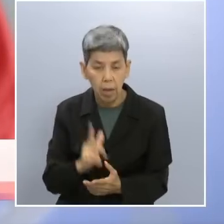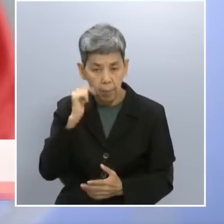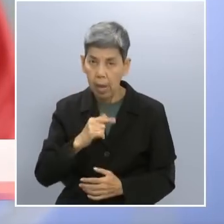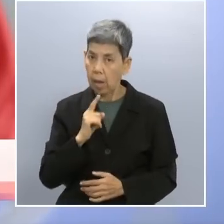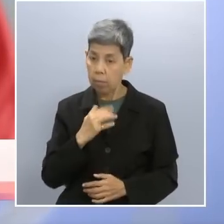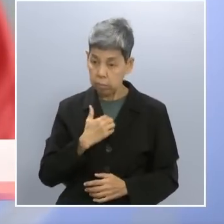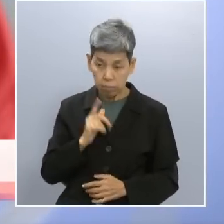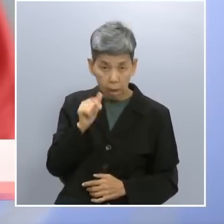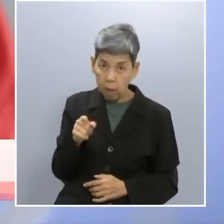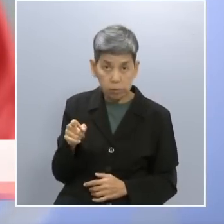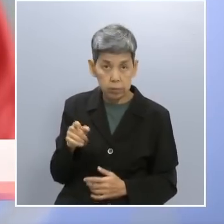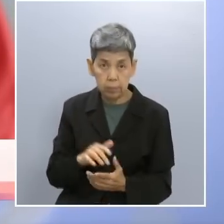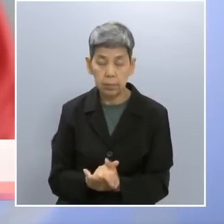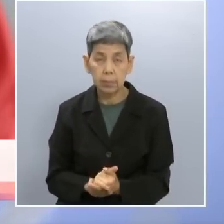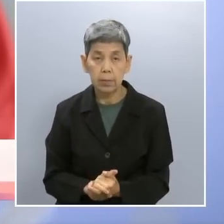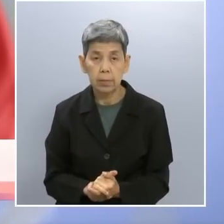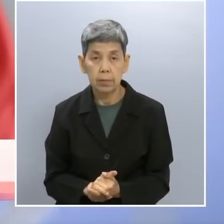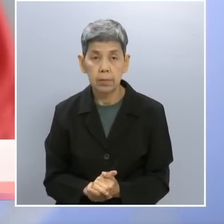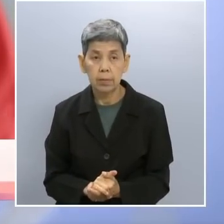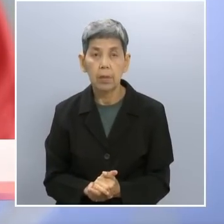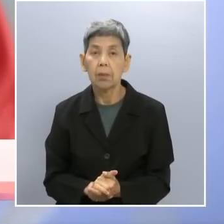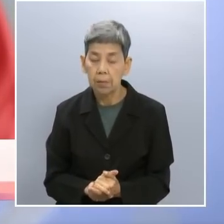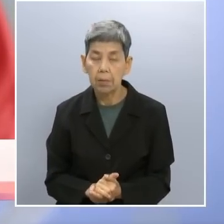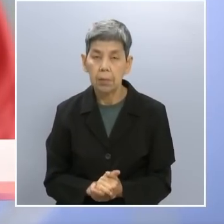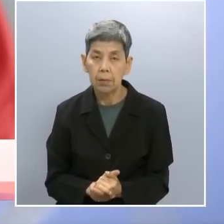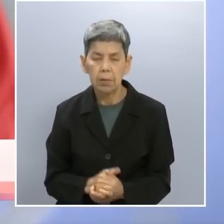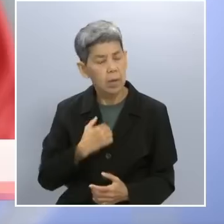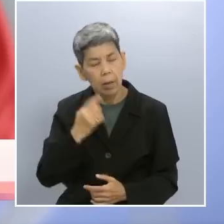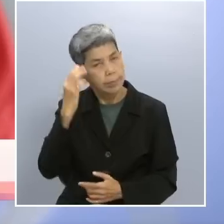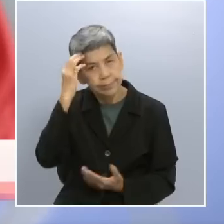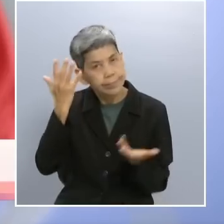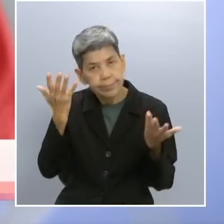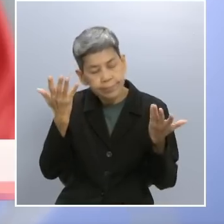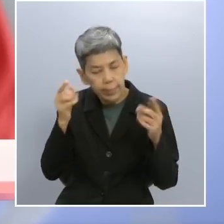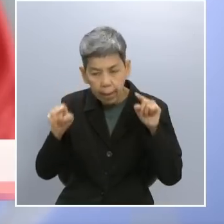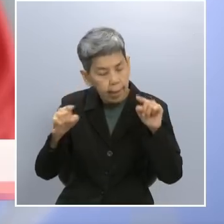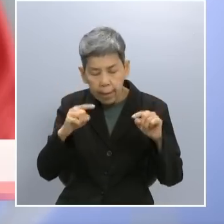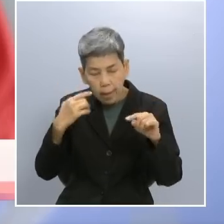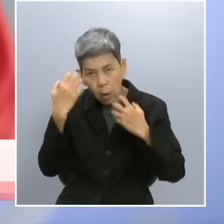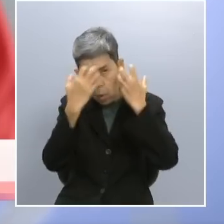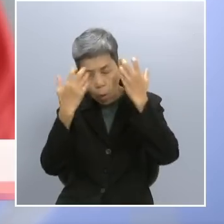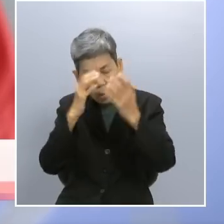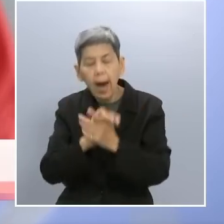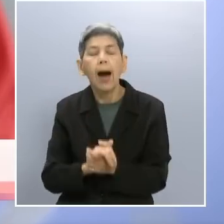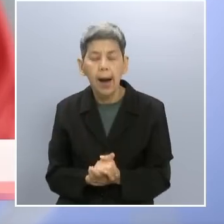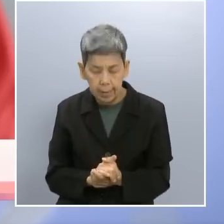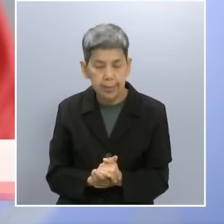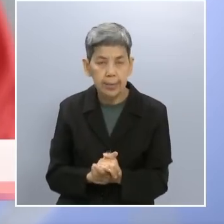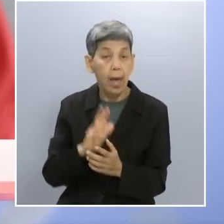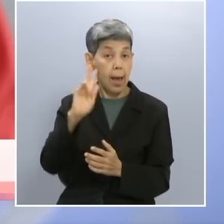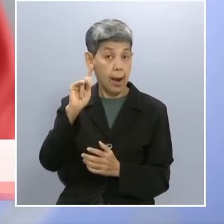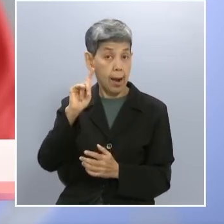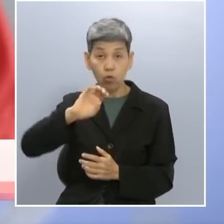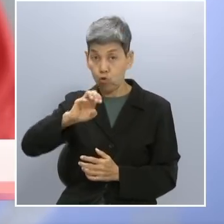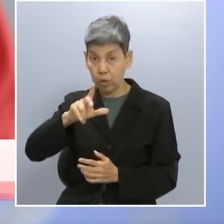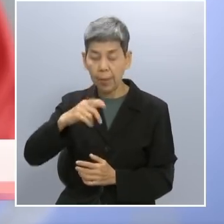พูดเลยพูดอย่างนี้นะงงไปหมดแล้วตอนนี้อะไรกันก็ไม่รู้ล่าสุดคุณผู้ชมครับผู้สื่อข่าวนะ